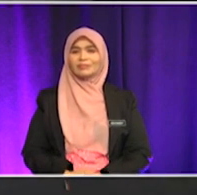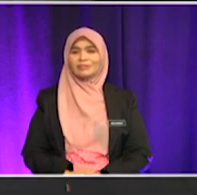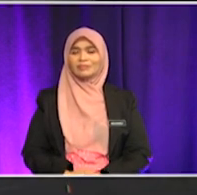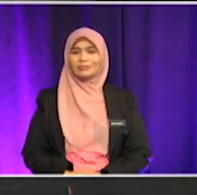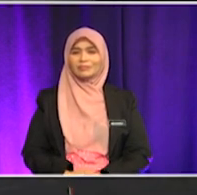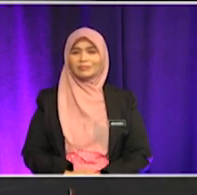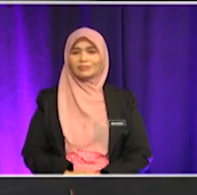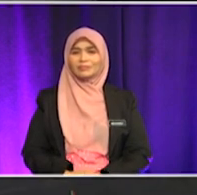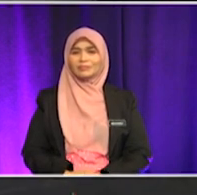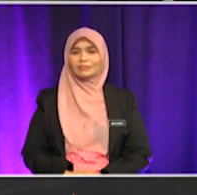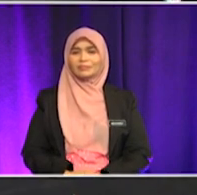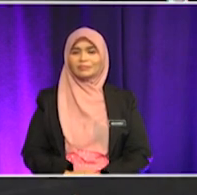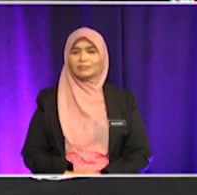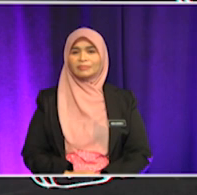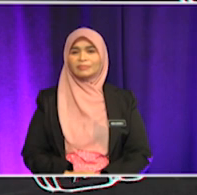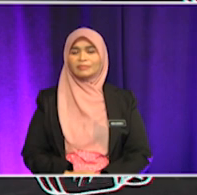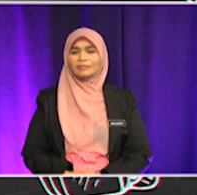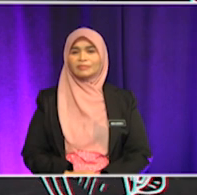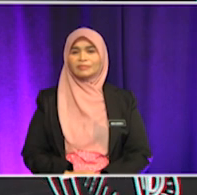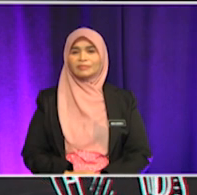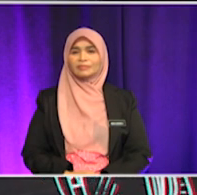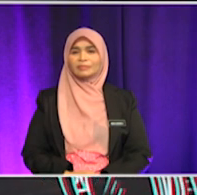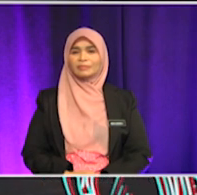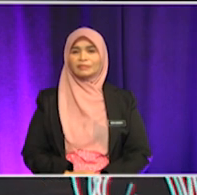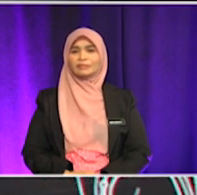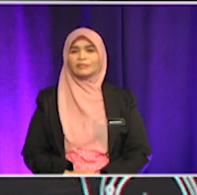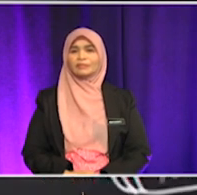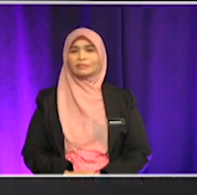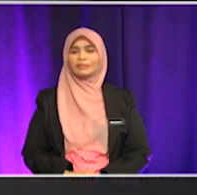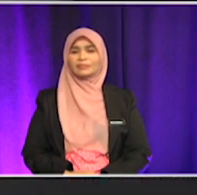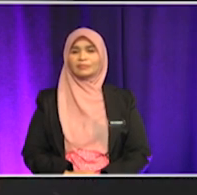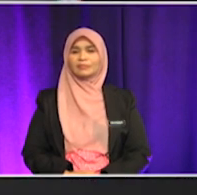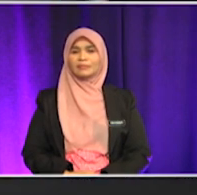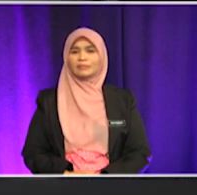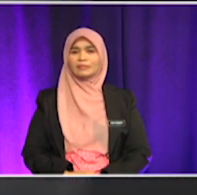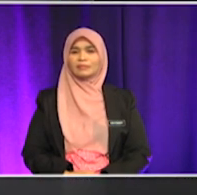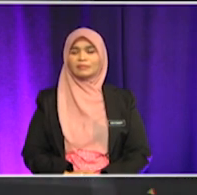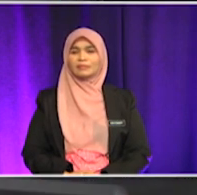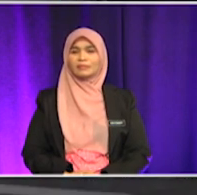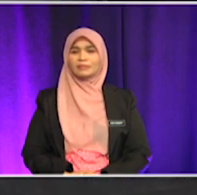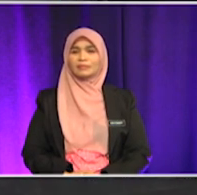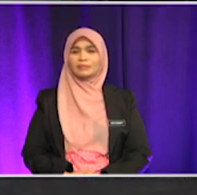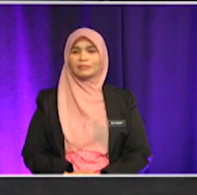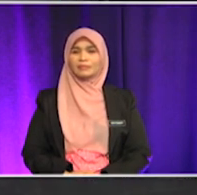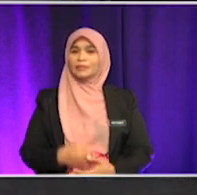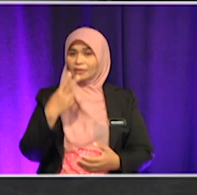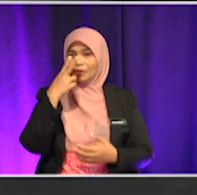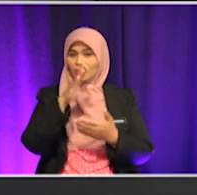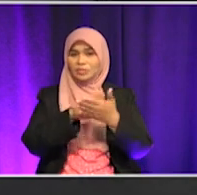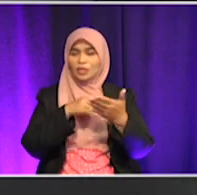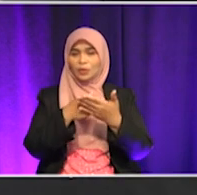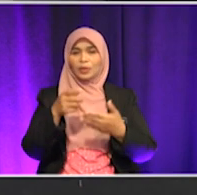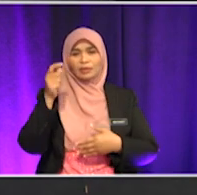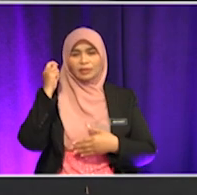cikgu. Okey. Okey, kita lebih bagi kurang 30 saat. Ya, betul. Okey. Cikgu balik semula kepada jadual tadi supaya silakan. Lebih senang kan?